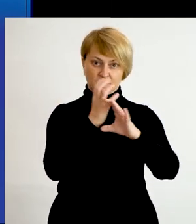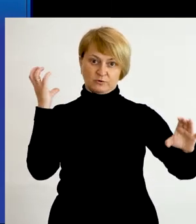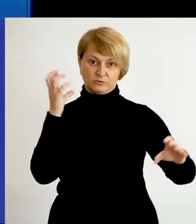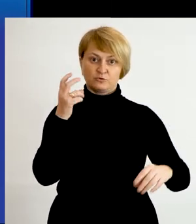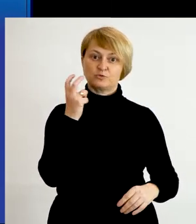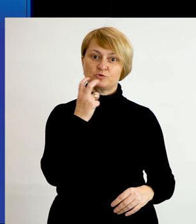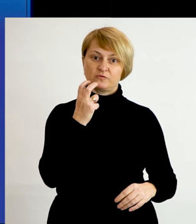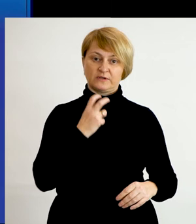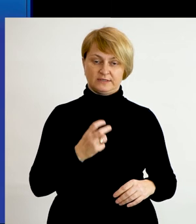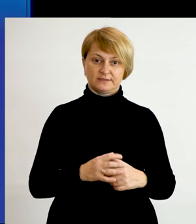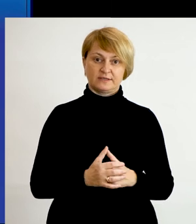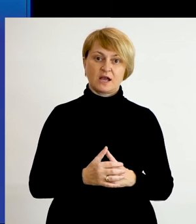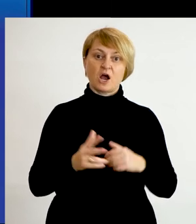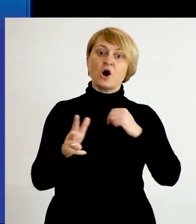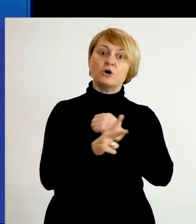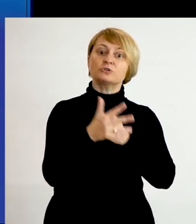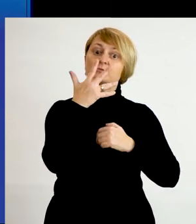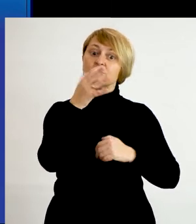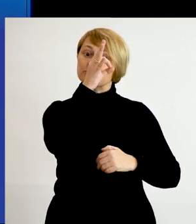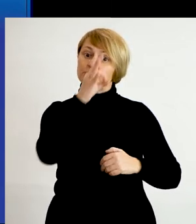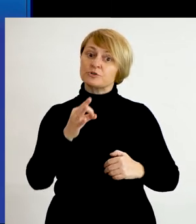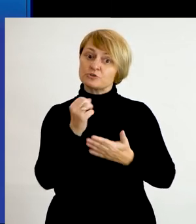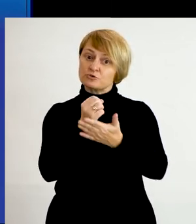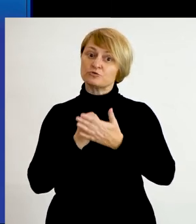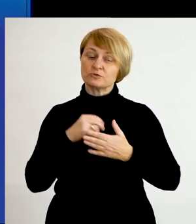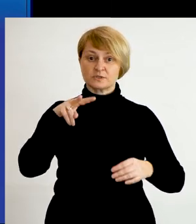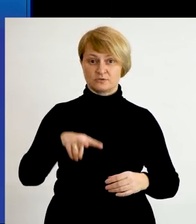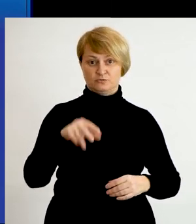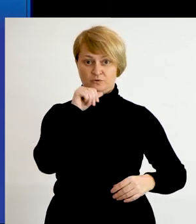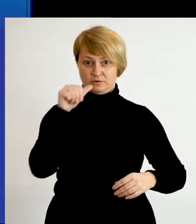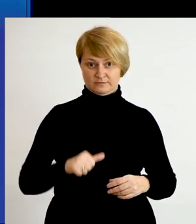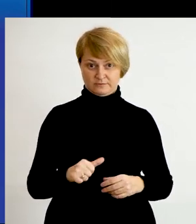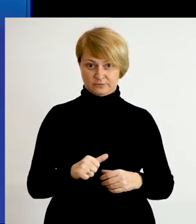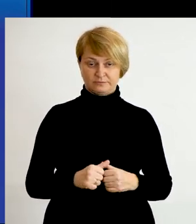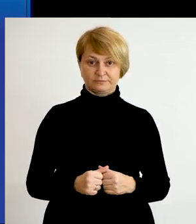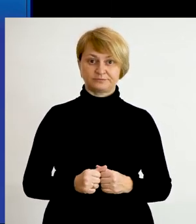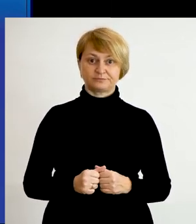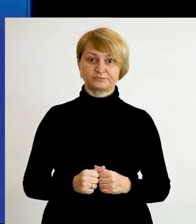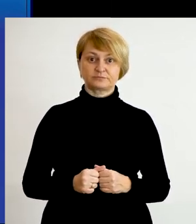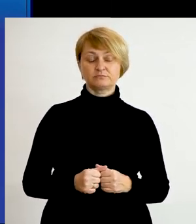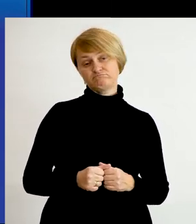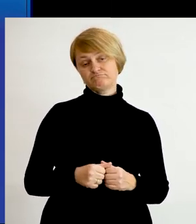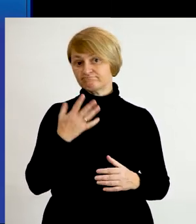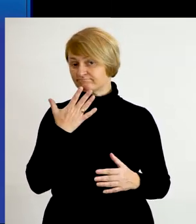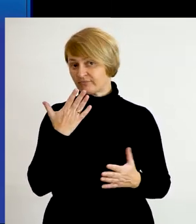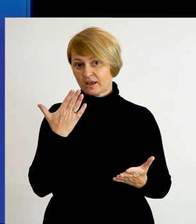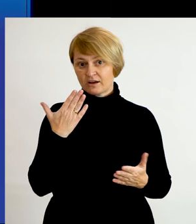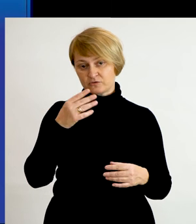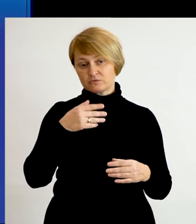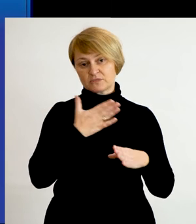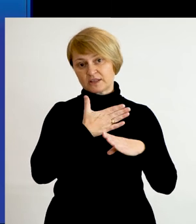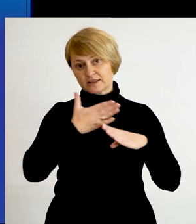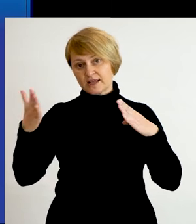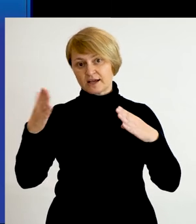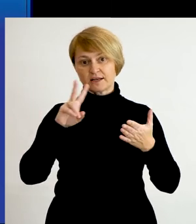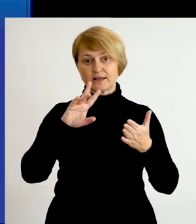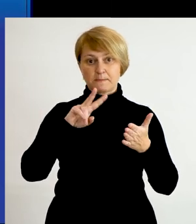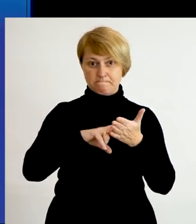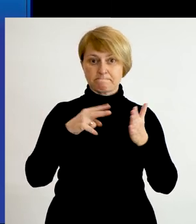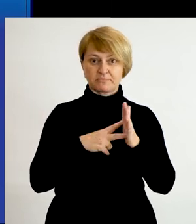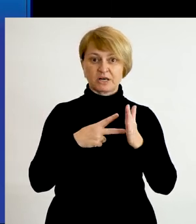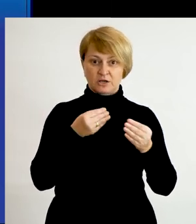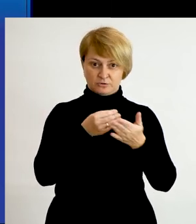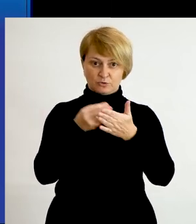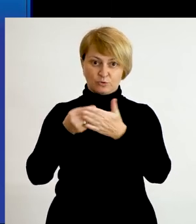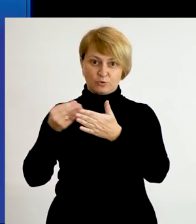elektrycznych. Znowu 85% to jest dotacja unijna i nie wykluczamy dalszych zakupów